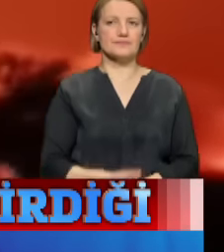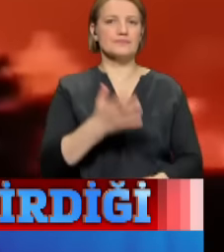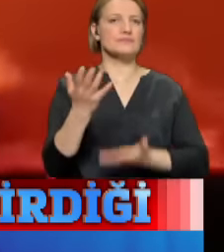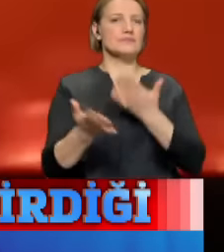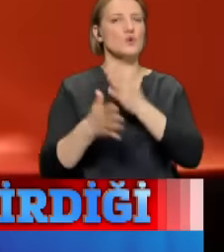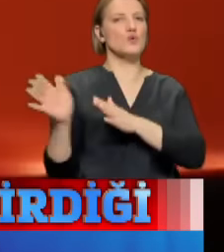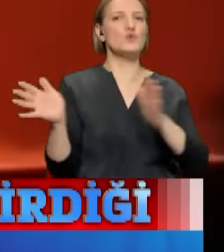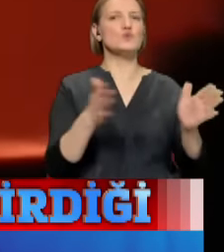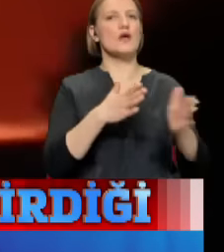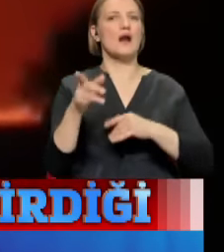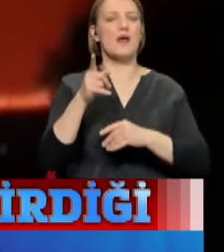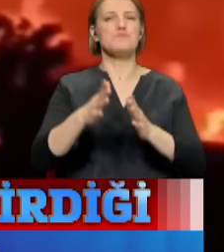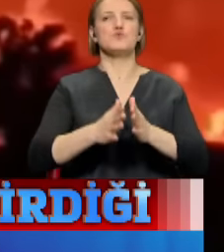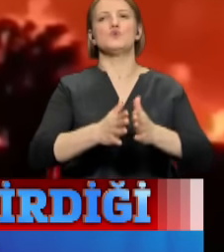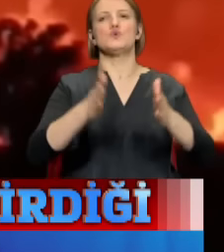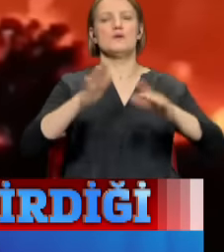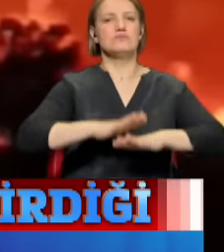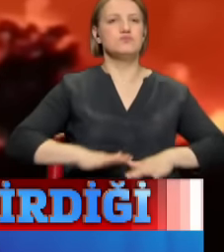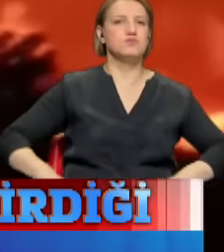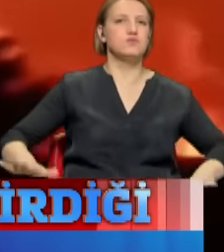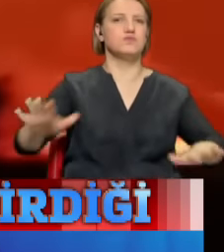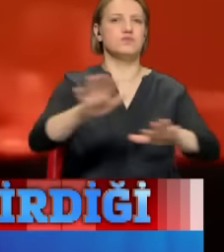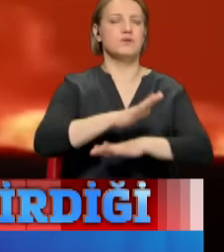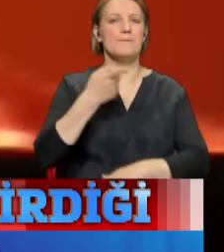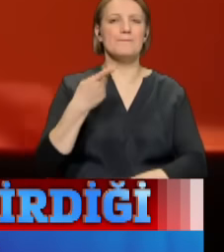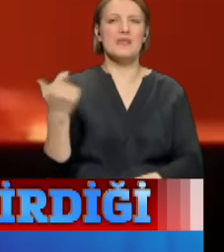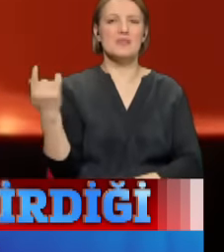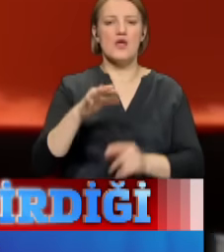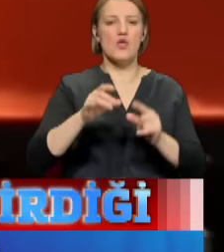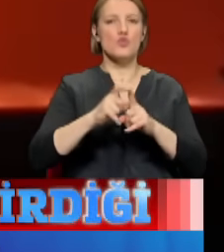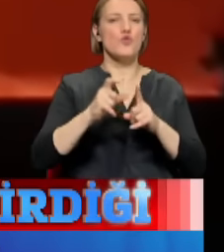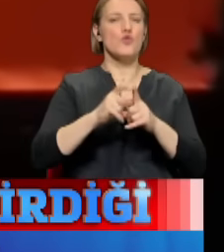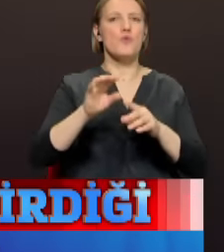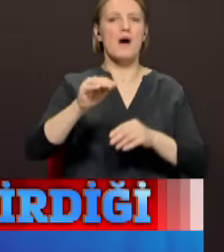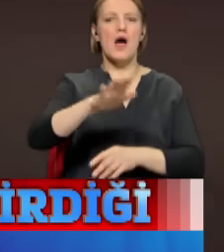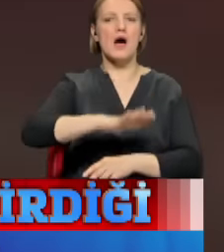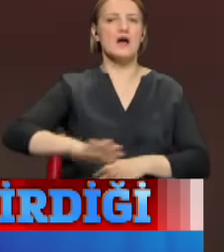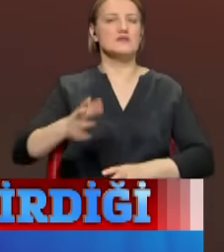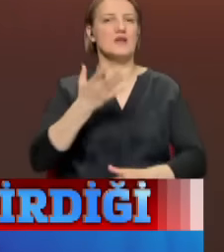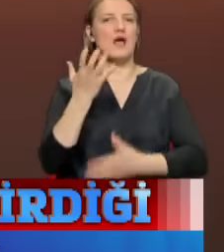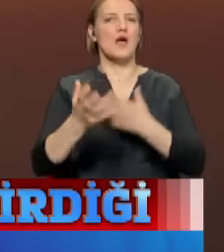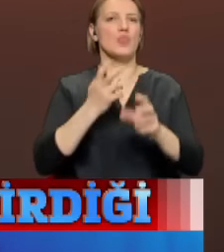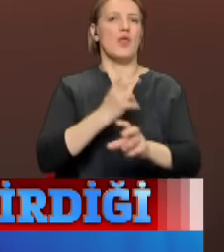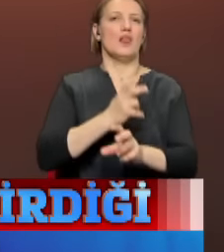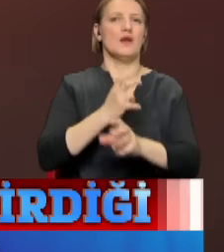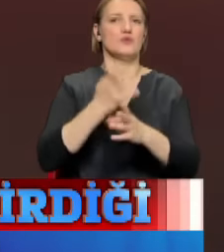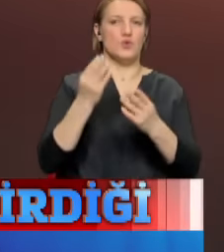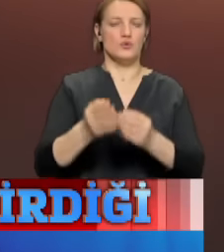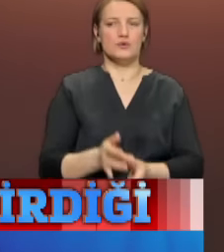Alevler rüzgarın da etkisiyle büyüdü, geniş bir alana yayıldı. Binlerce dönüm arazi yangın tehlikesiyle karşı karşıya geldi.